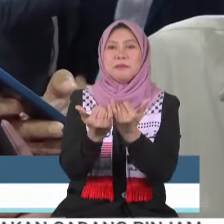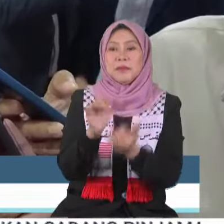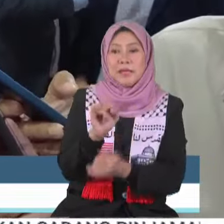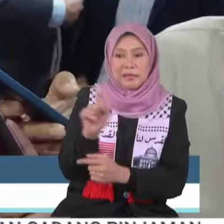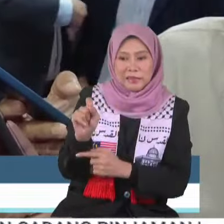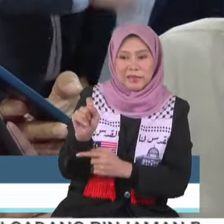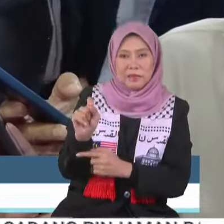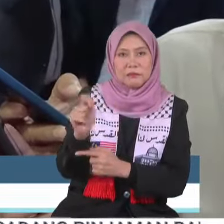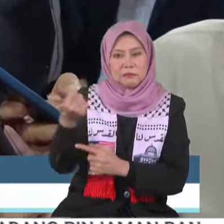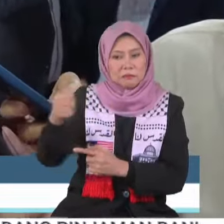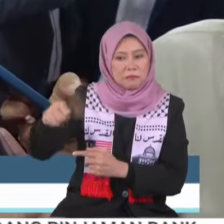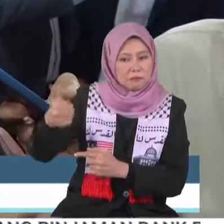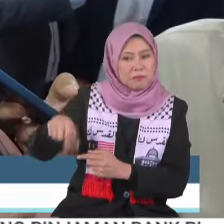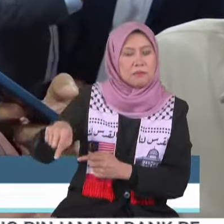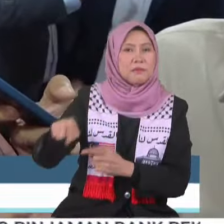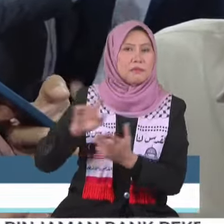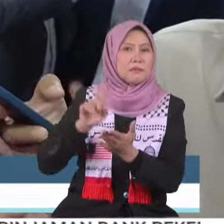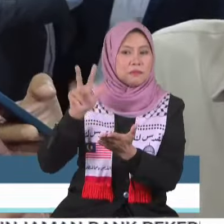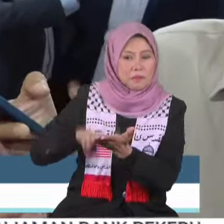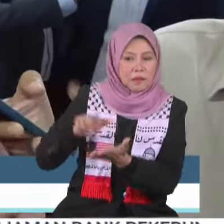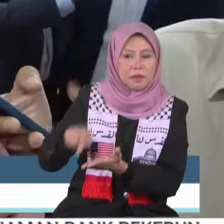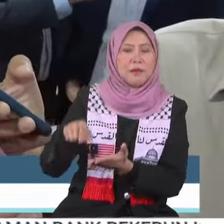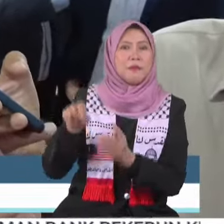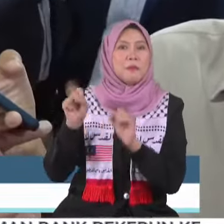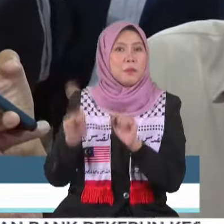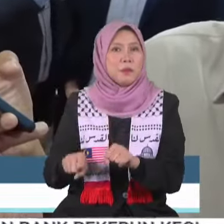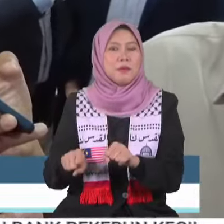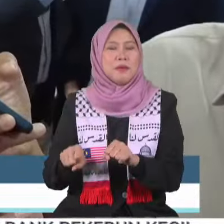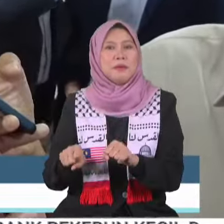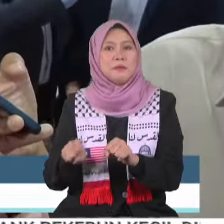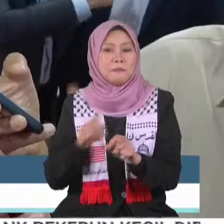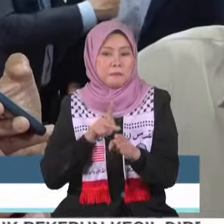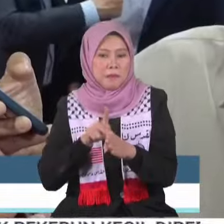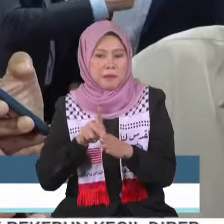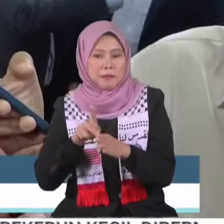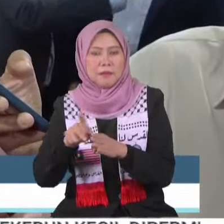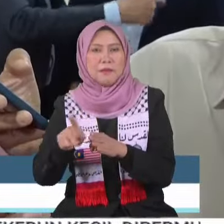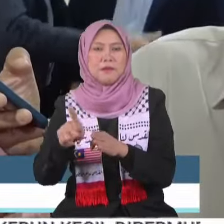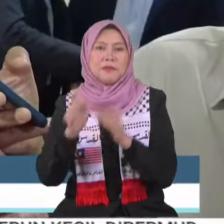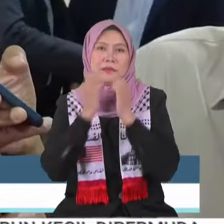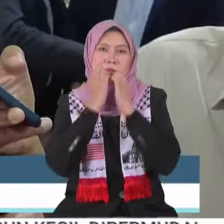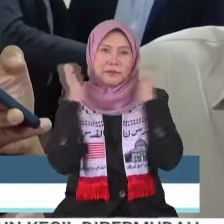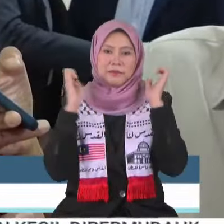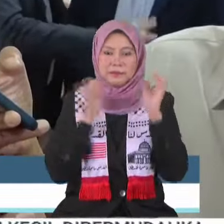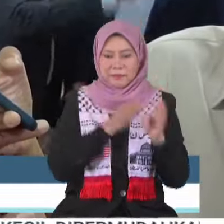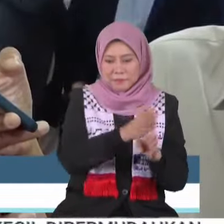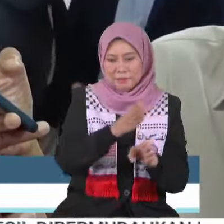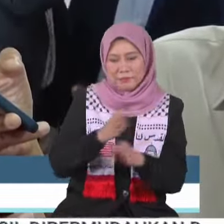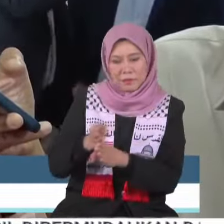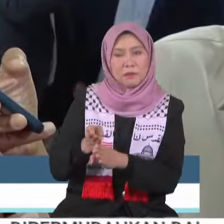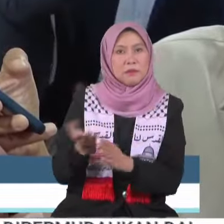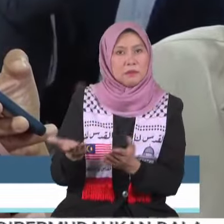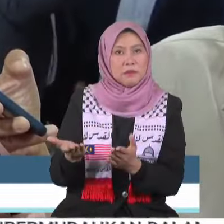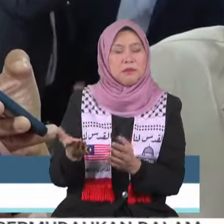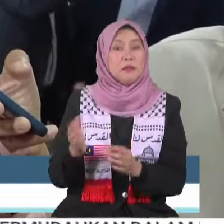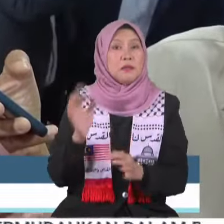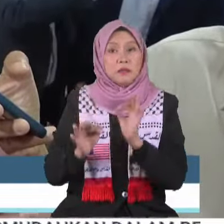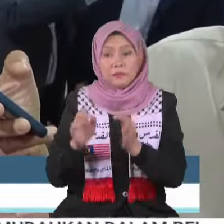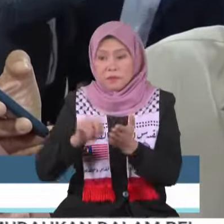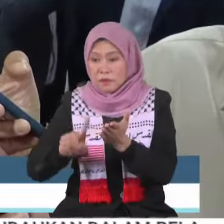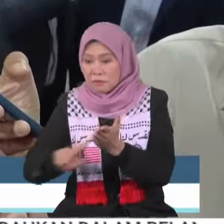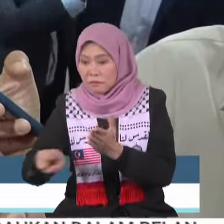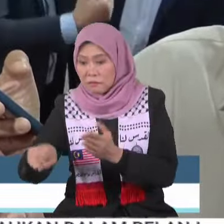itu adalah pihak yang sah, yang sahih dan buat yang memang pakar di dalam bidang-bidang yang mereka sebut itu. Kalau tidak, kita